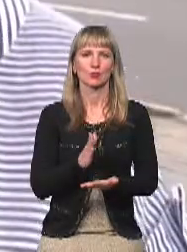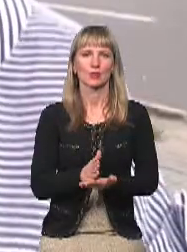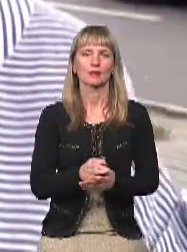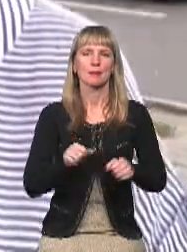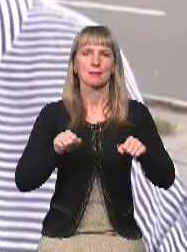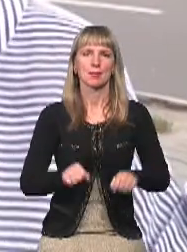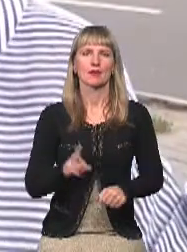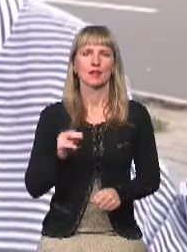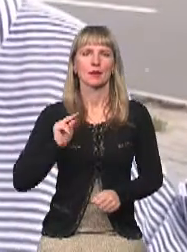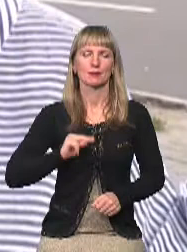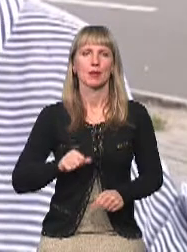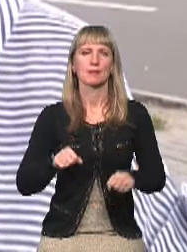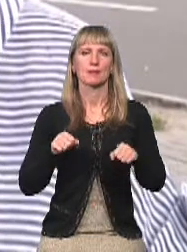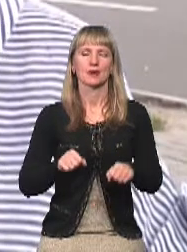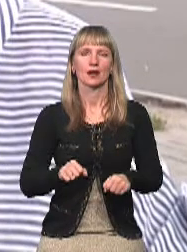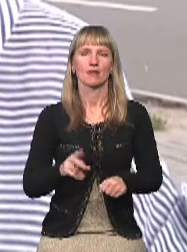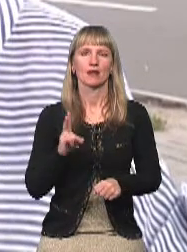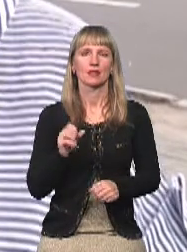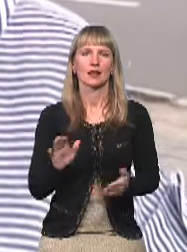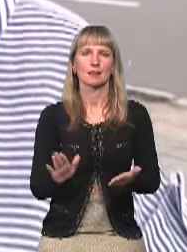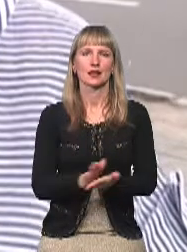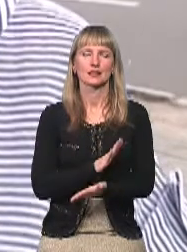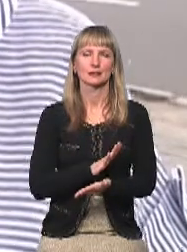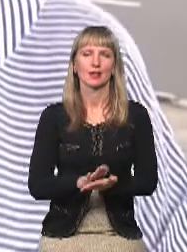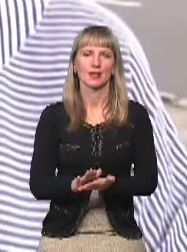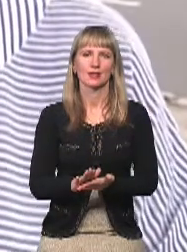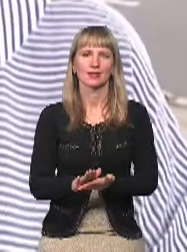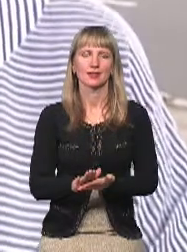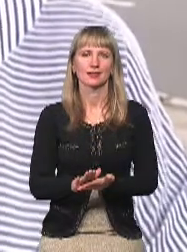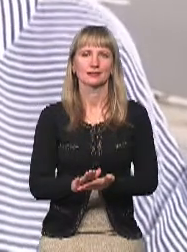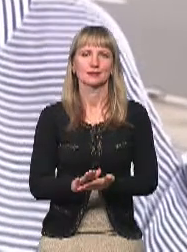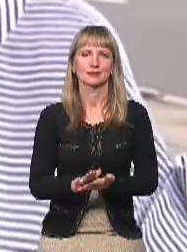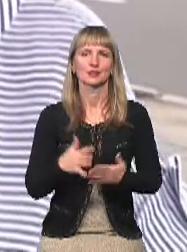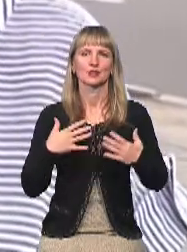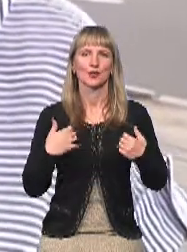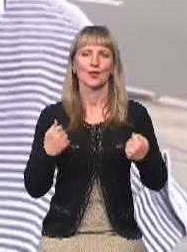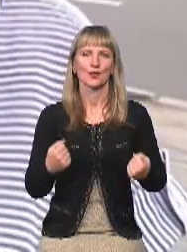працю, право на безплатне здоров'я,